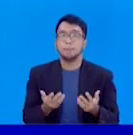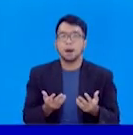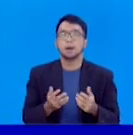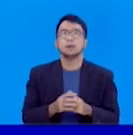guru